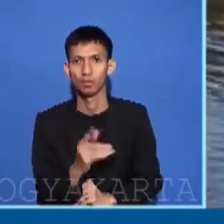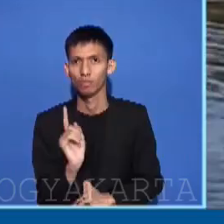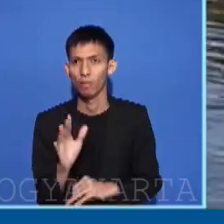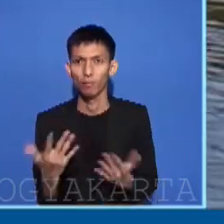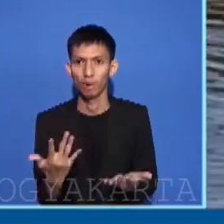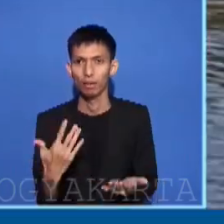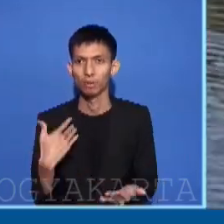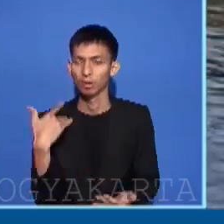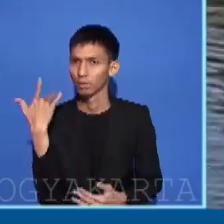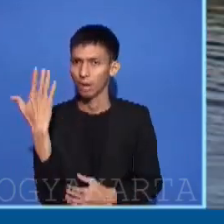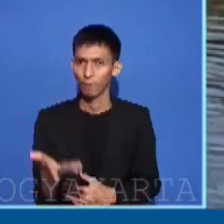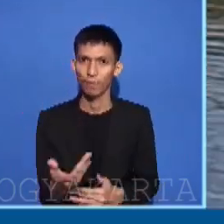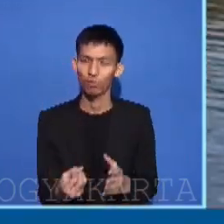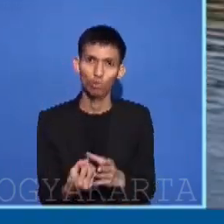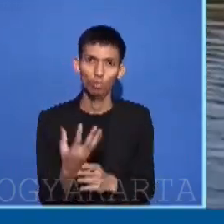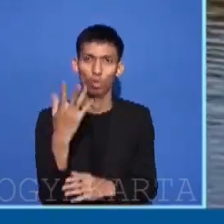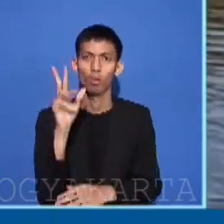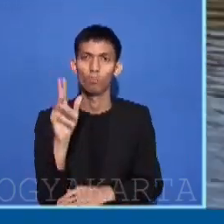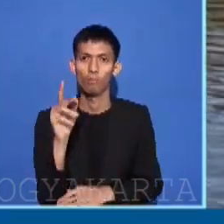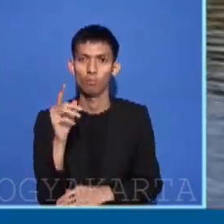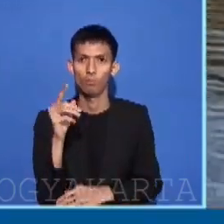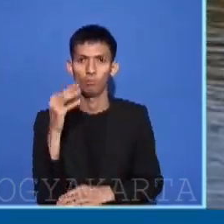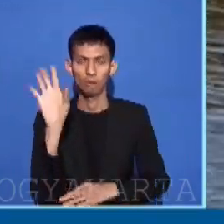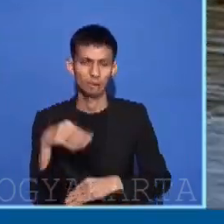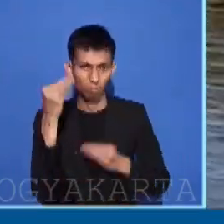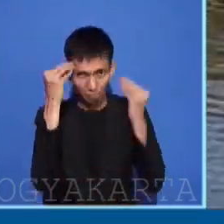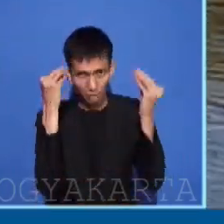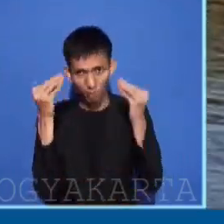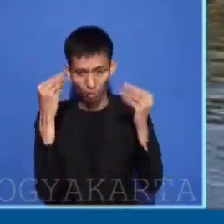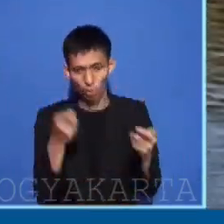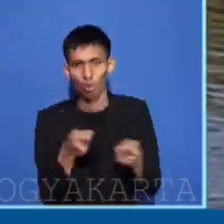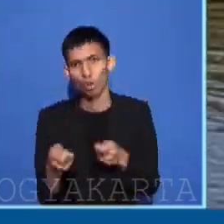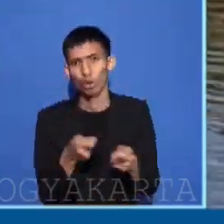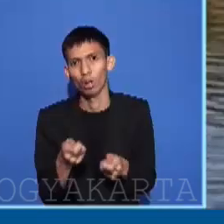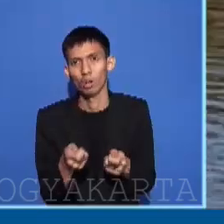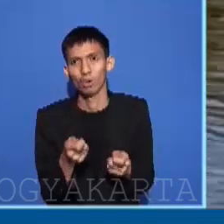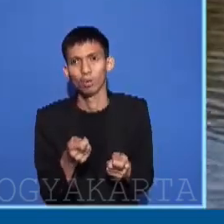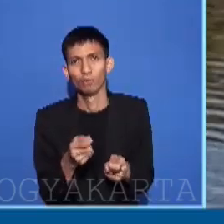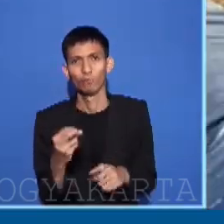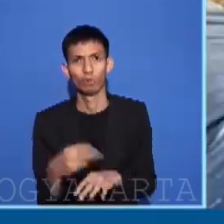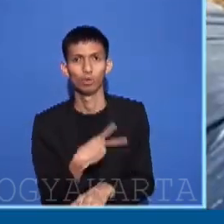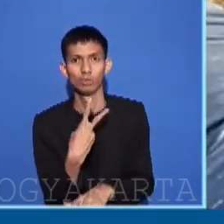tetep nindakaken budidaya kanthi pepalang wontenipun virus. Piyambakipun ngajab dumateng